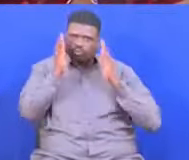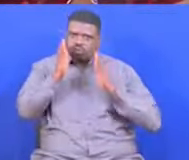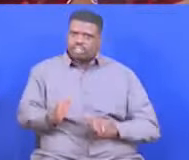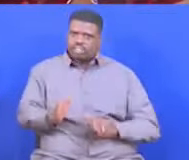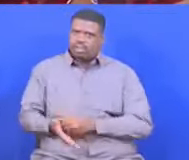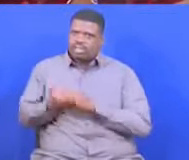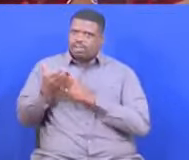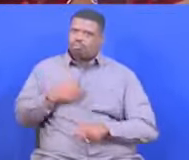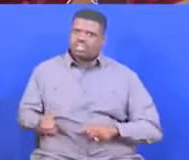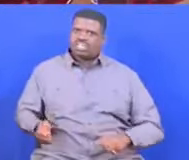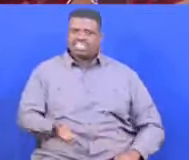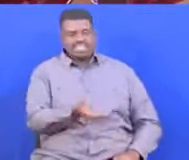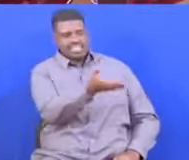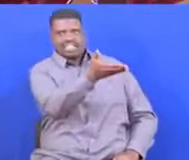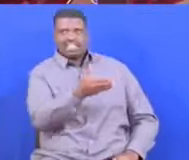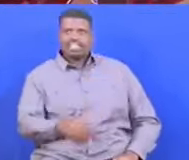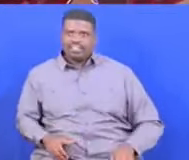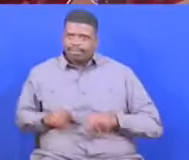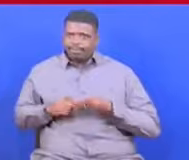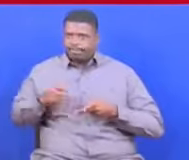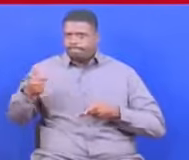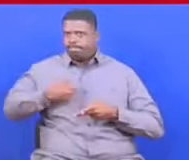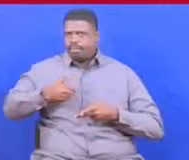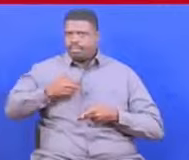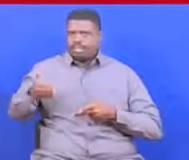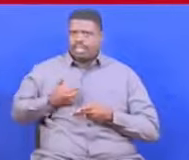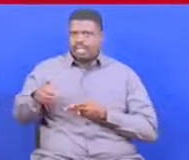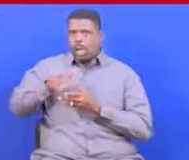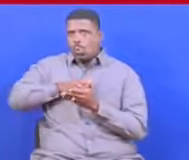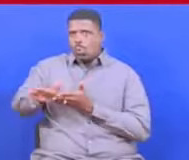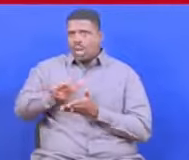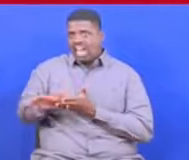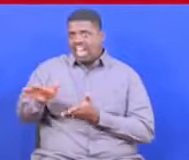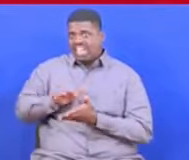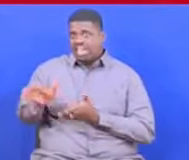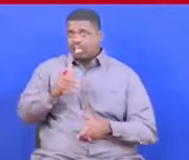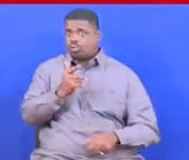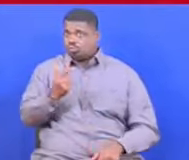Naibu Waziri, nilikuwa nataka kueleza tu kwamba